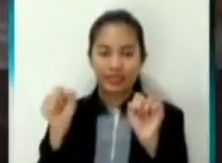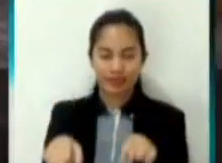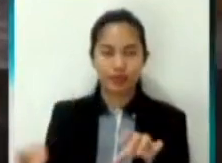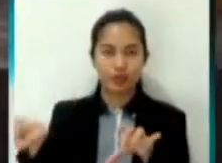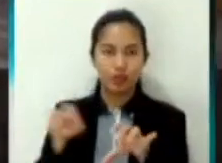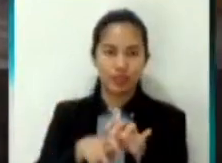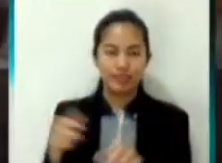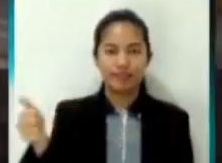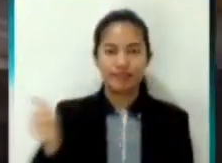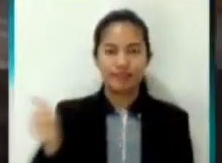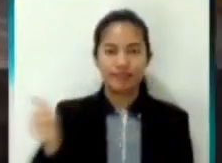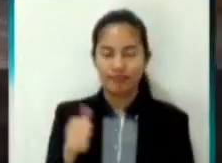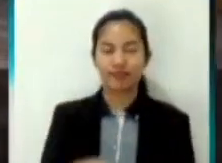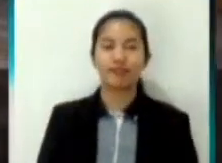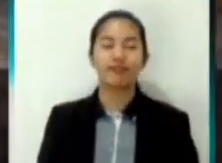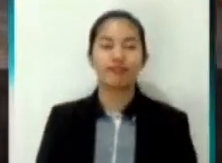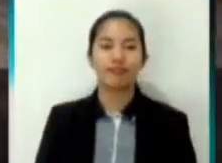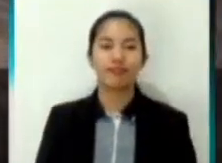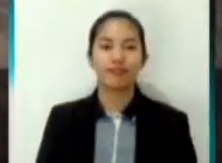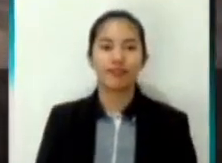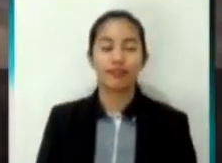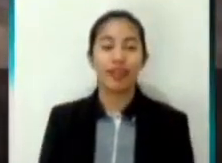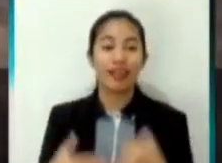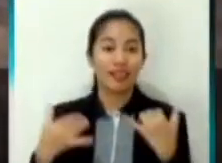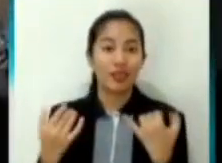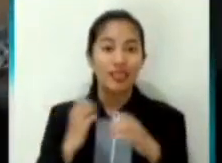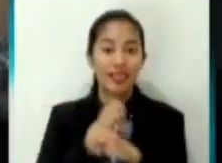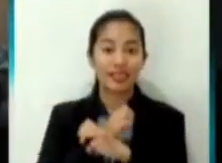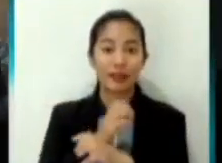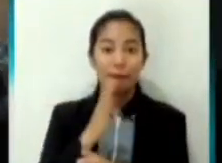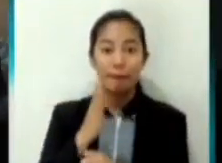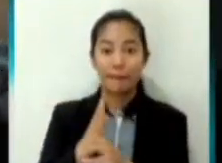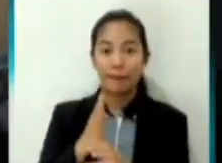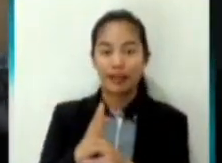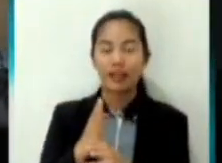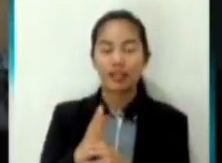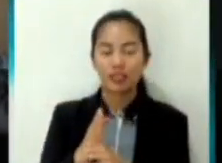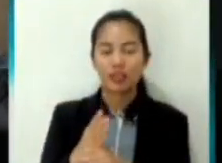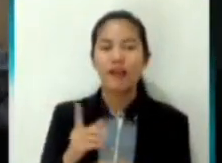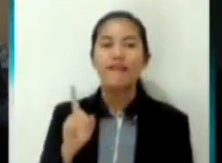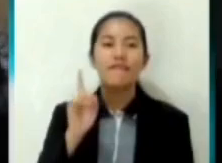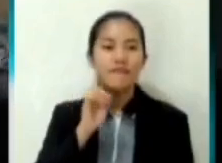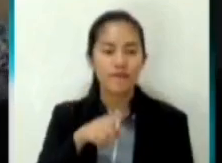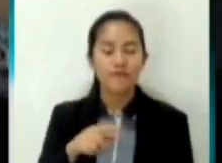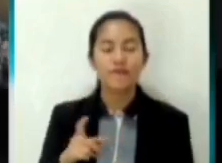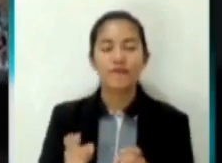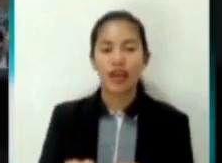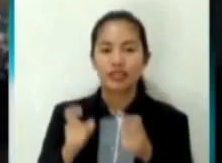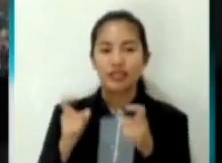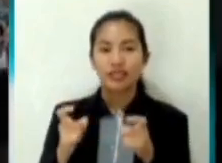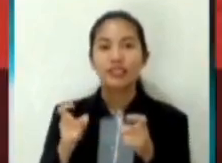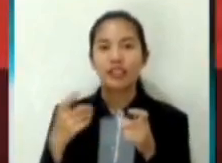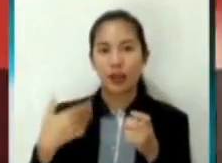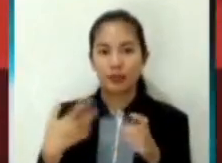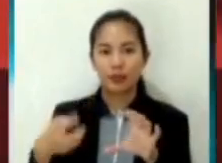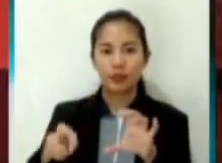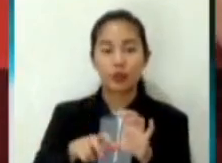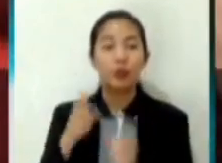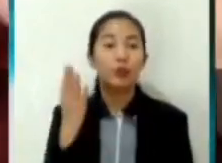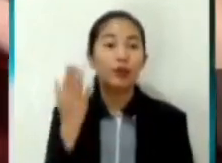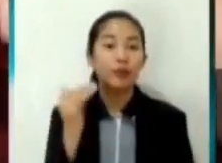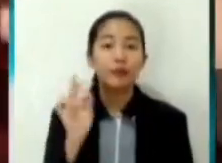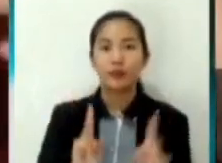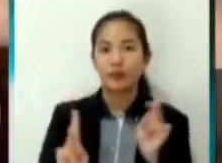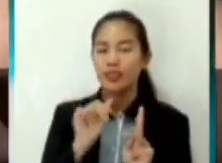Dire-diretso at mas mabilis nang nakakasakay sa EDSA bus carousel ngayong araw. Hindi na kasi kailangan magpakita ng vaccination card ang mga pasahero